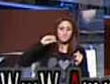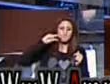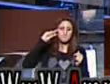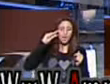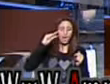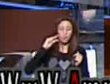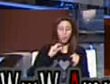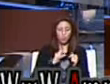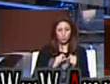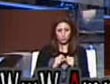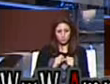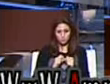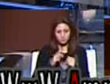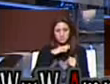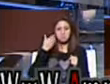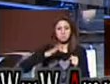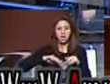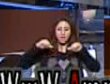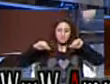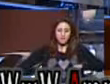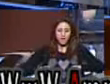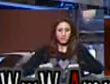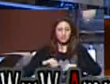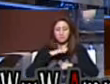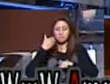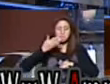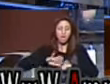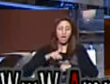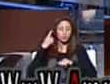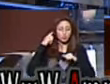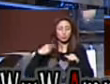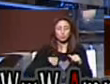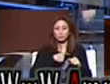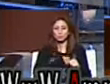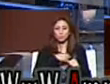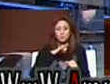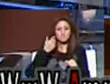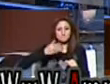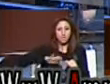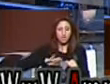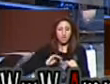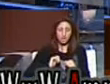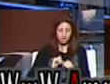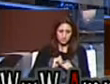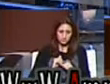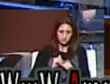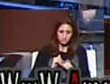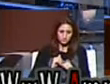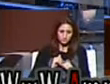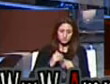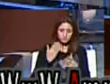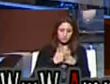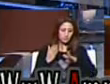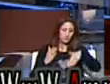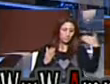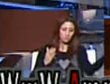اليونت نفسه متوفى على المكتب والممرضتين واقعين جوه. هو طبعا المولد بتاع الجنريتور بتاع الكهرباء بره الحضانه